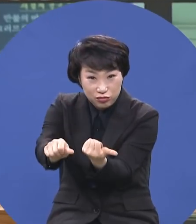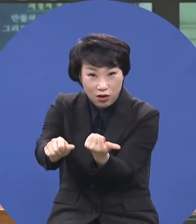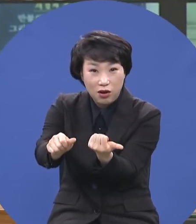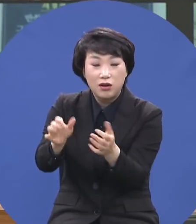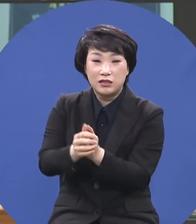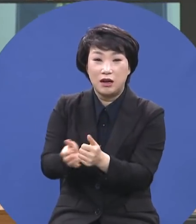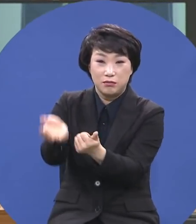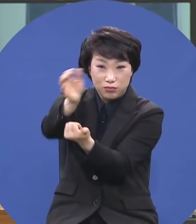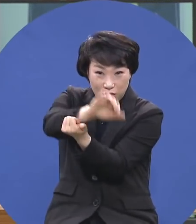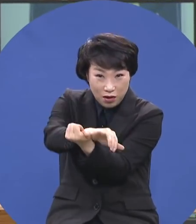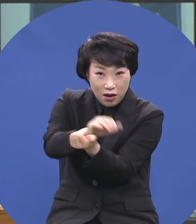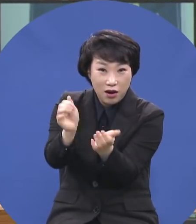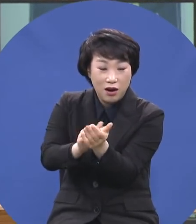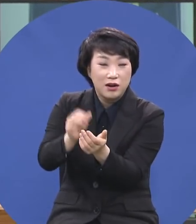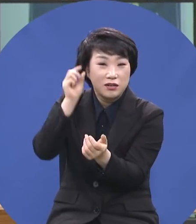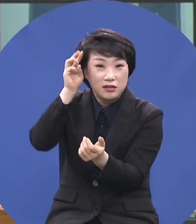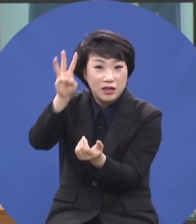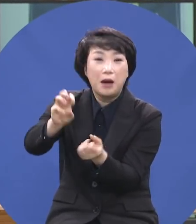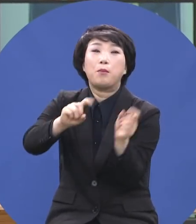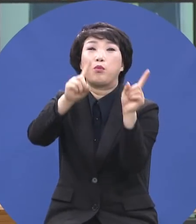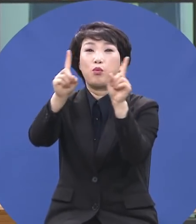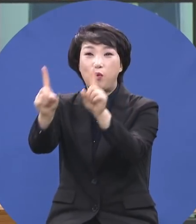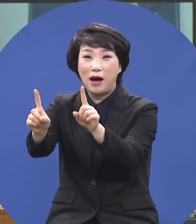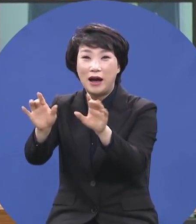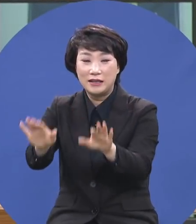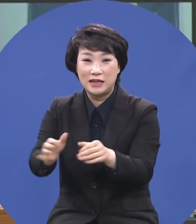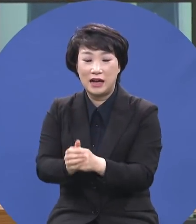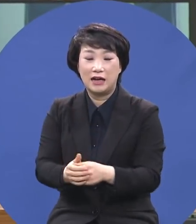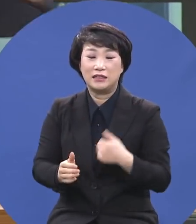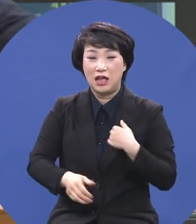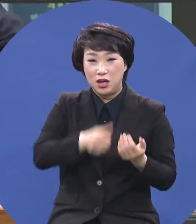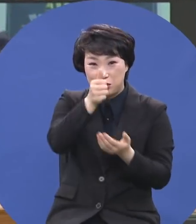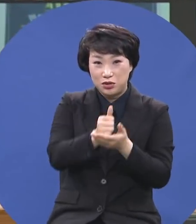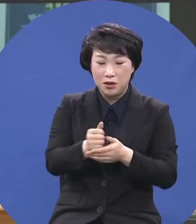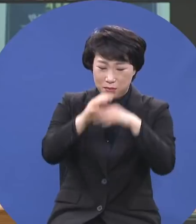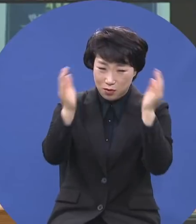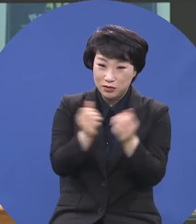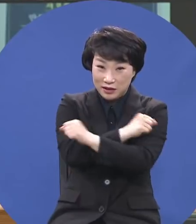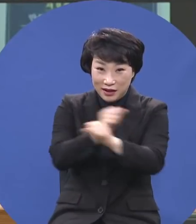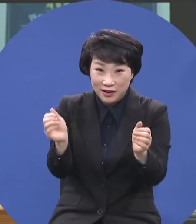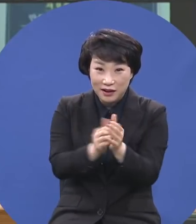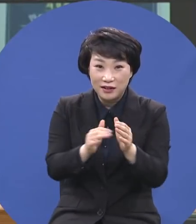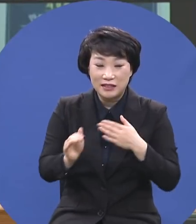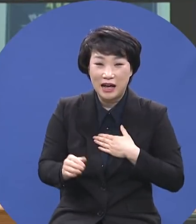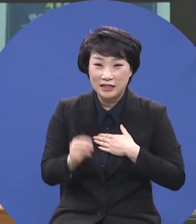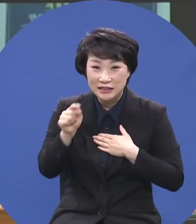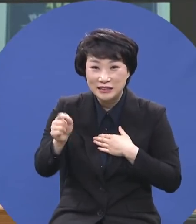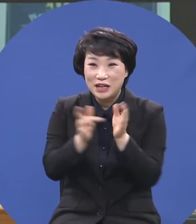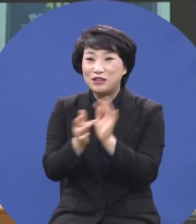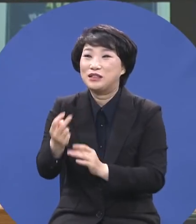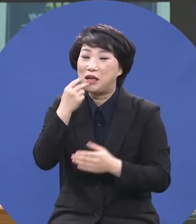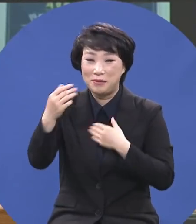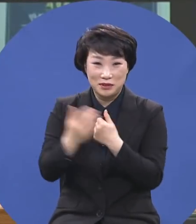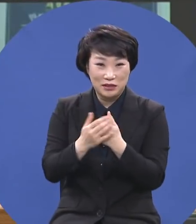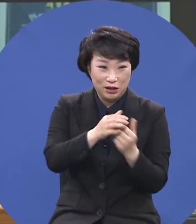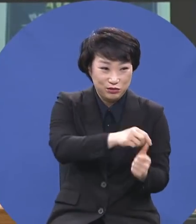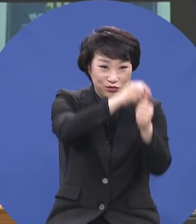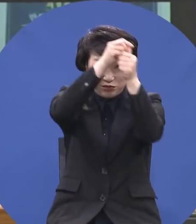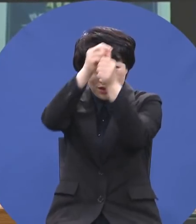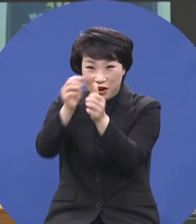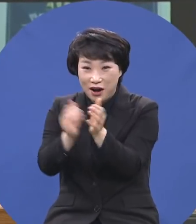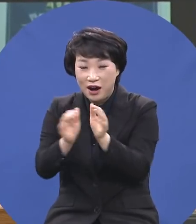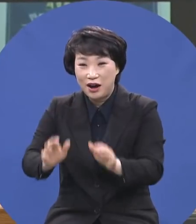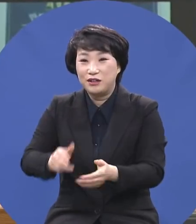물속 무덤 속에 들어가시고 3일 만에 부활하셔서 내 죄를 사하시고 나를 그 생명으로 살리고